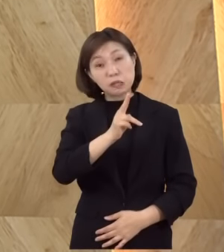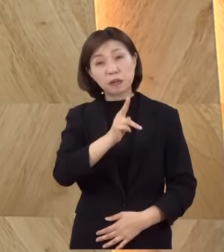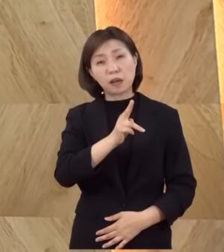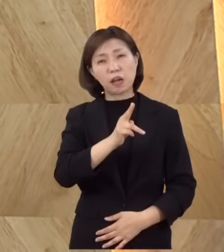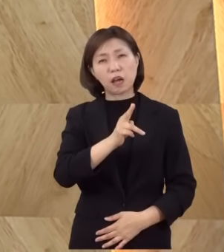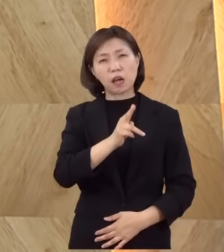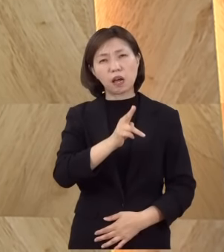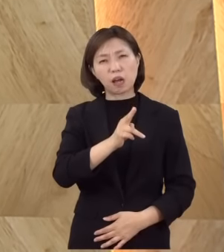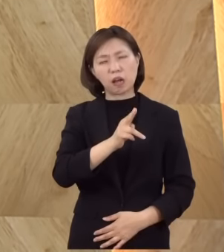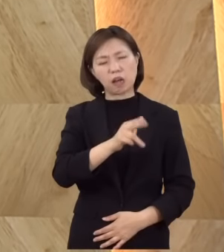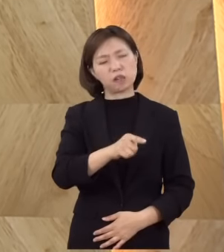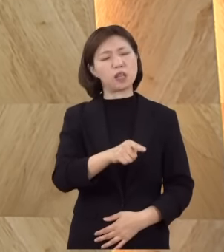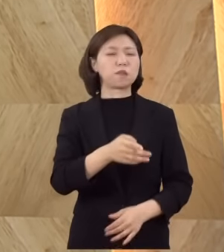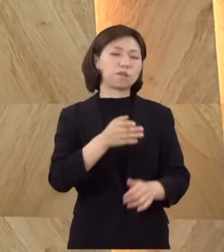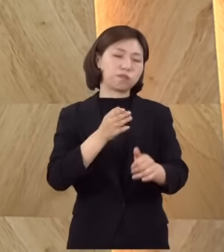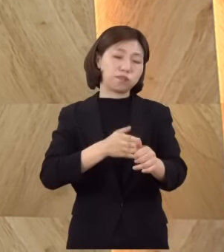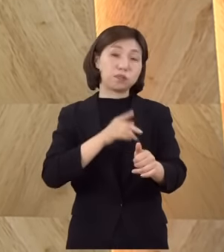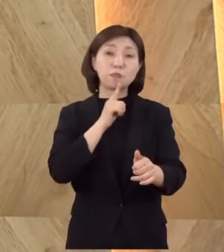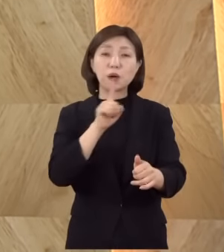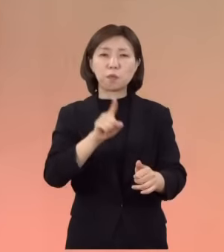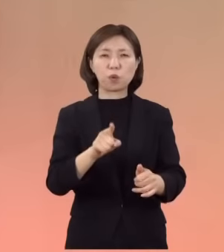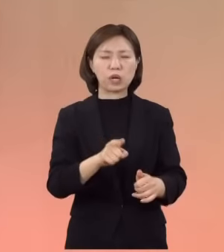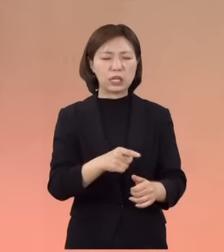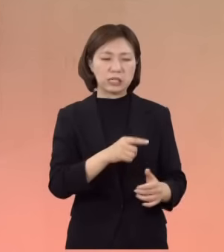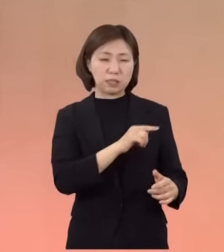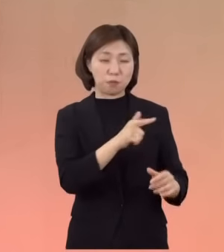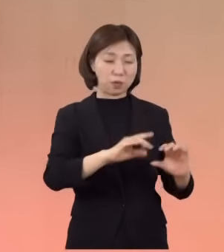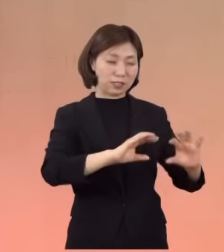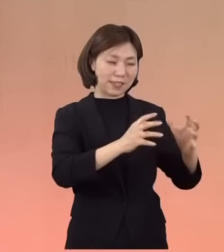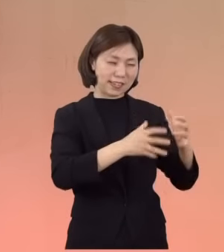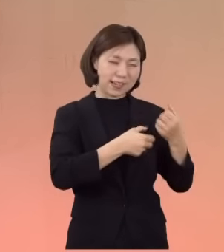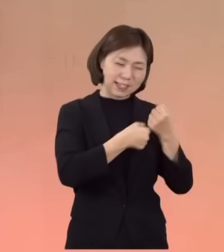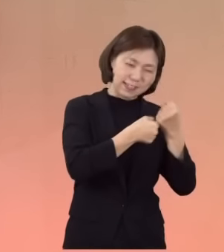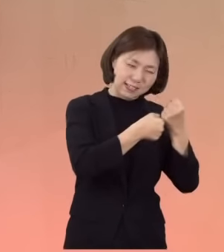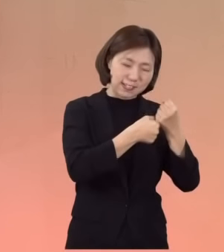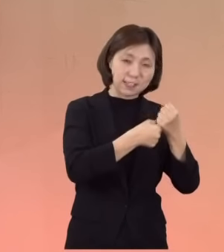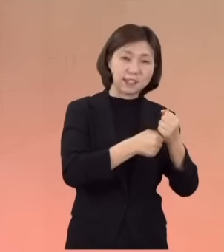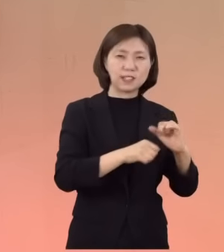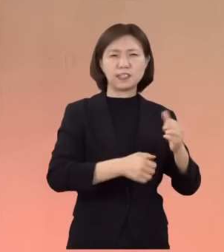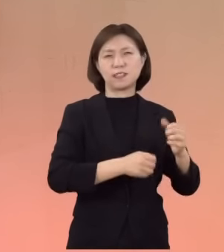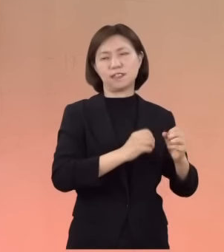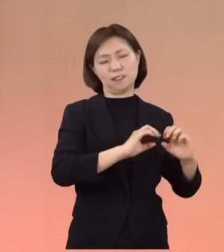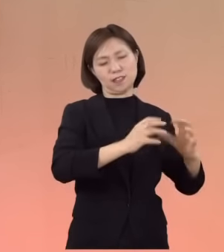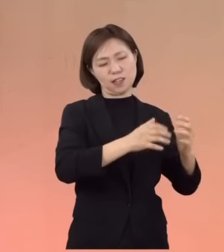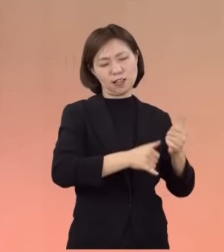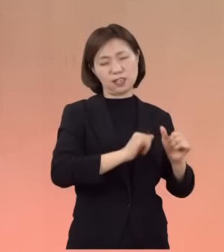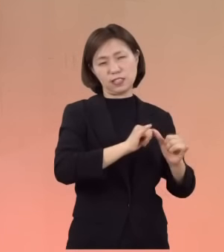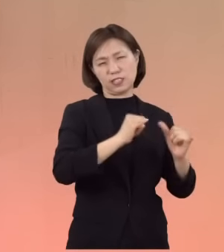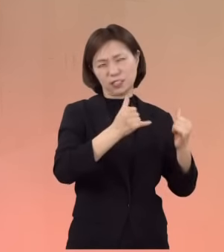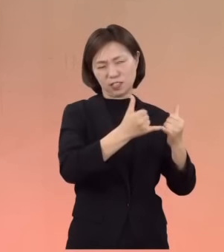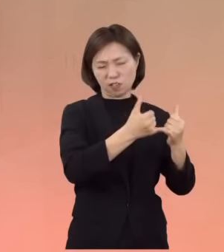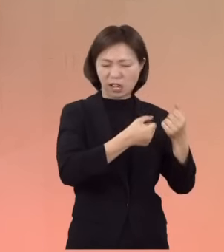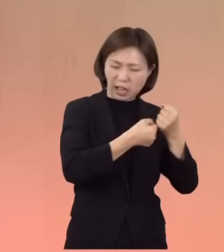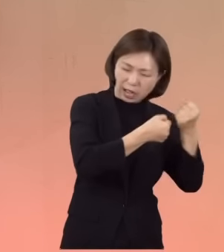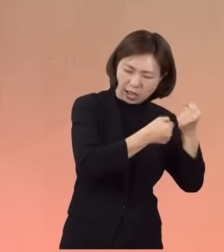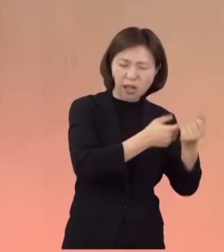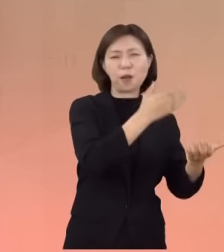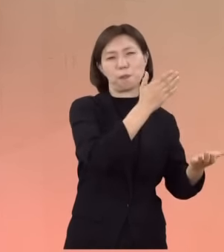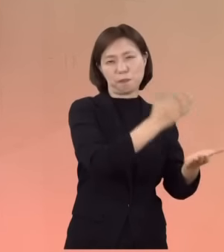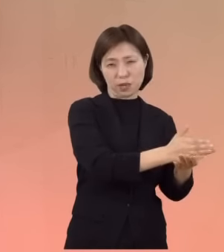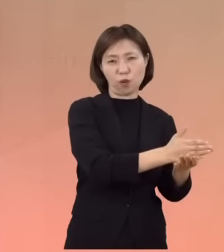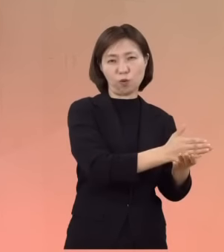환자에게 모든 것을 놓아버리고 극락왕생을 구하도록 간곡히